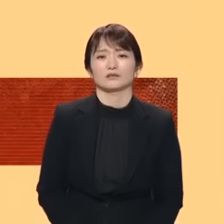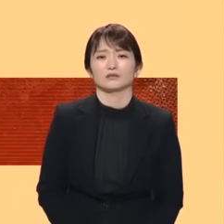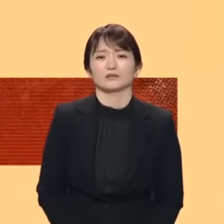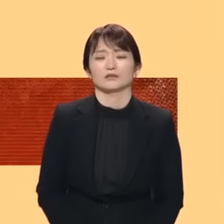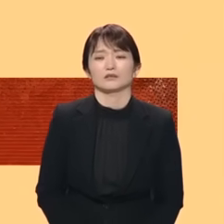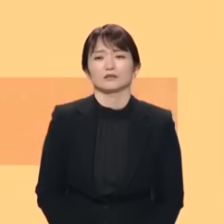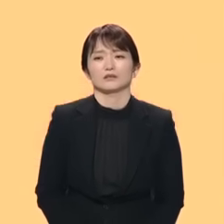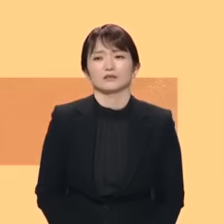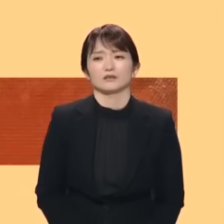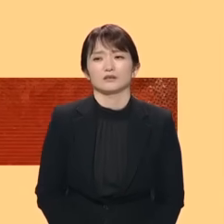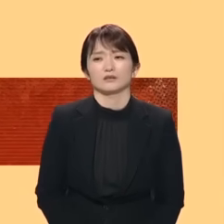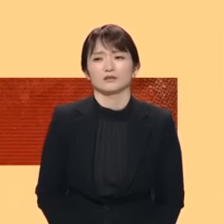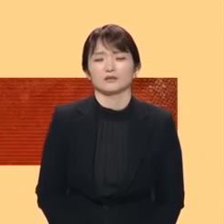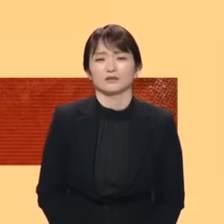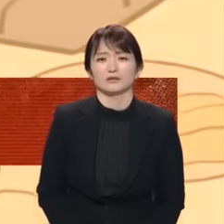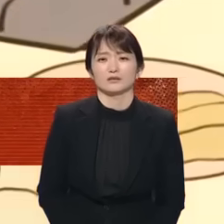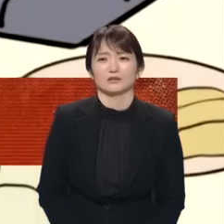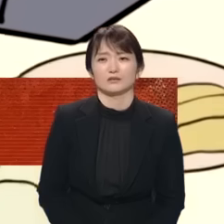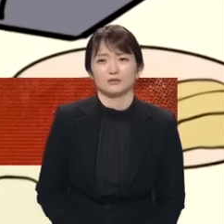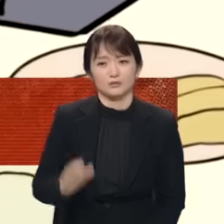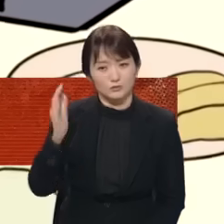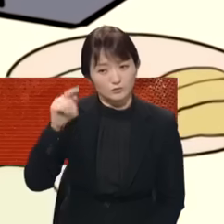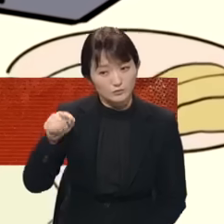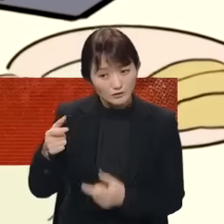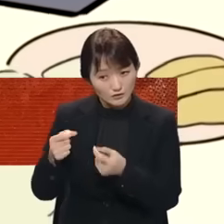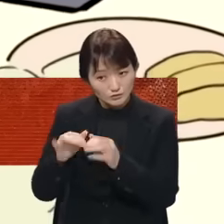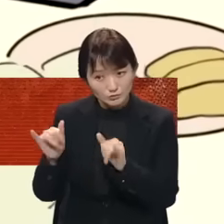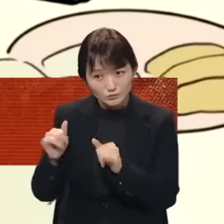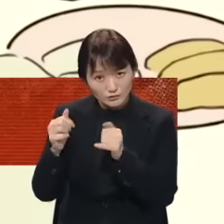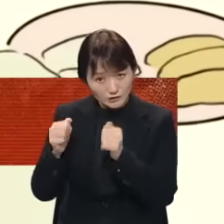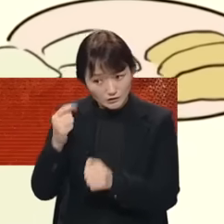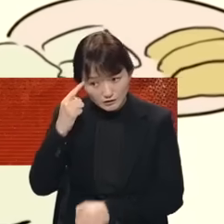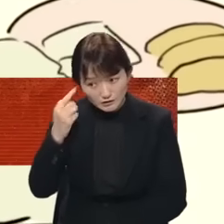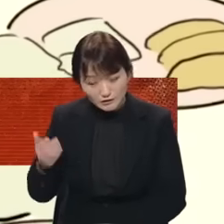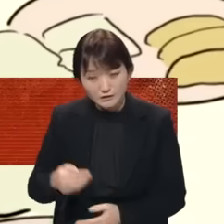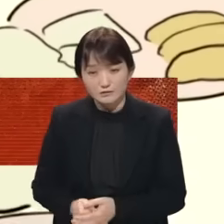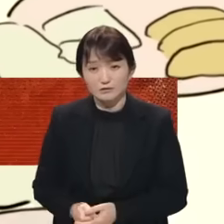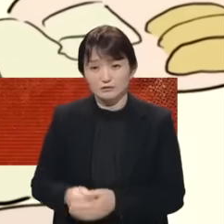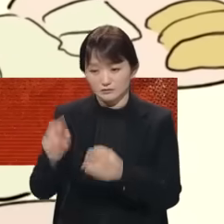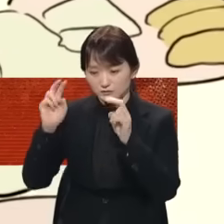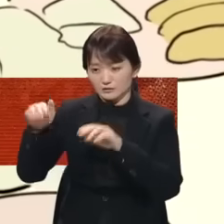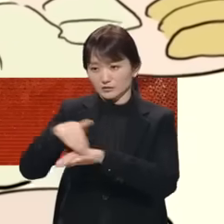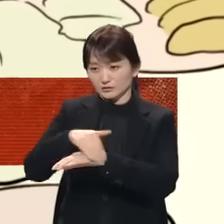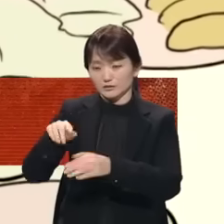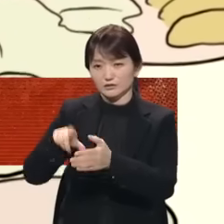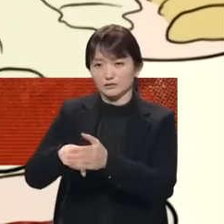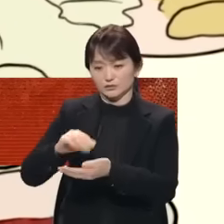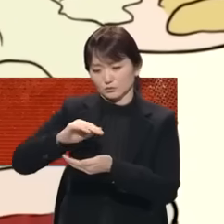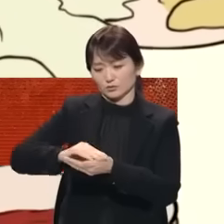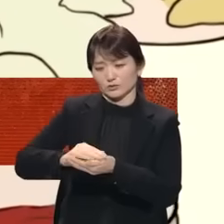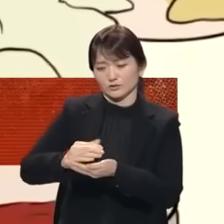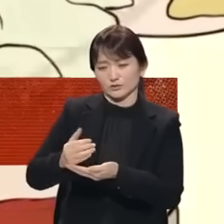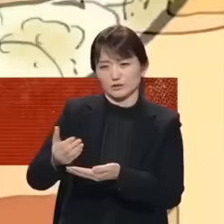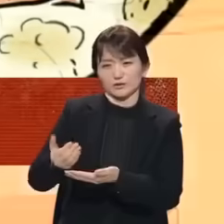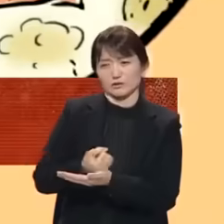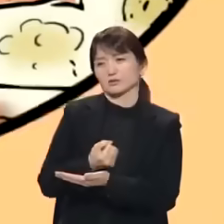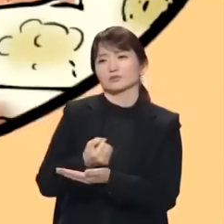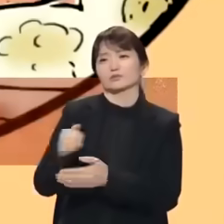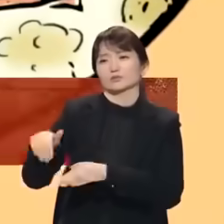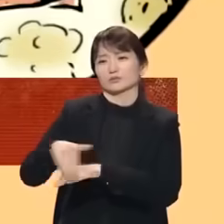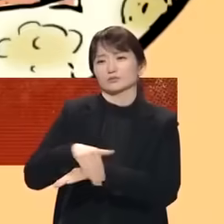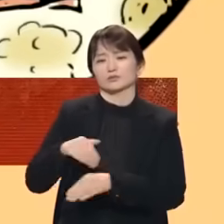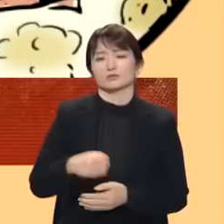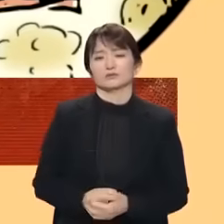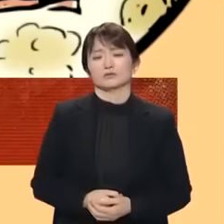표현도 감히 그런 분이 아직도 계신가 심지어 직장에 다닐 때는 도시락까지 싸서 다녔다는 거고요